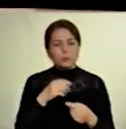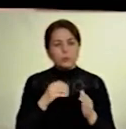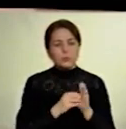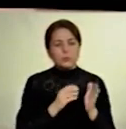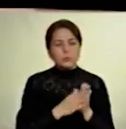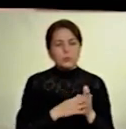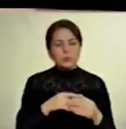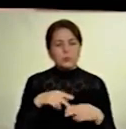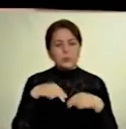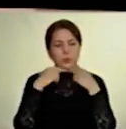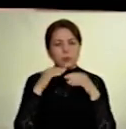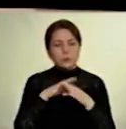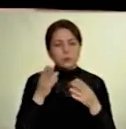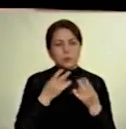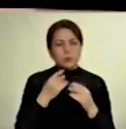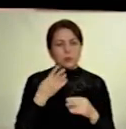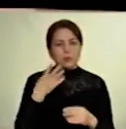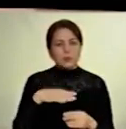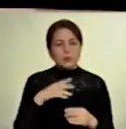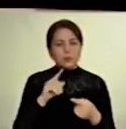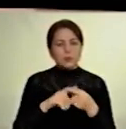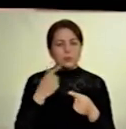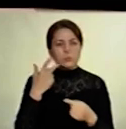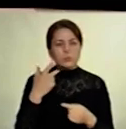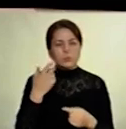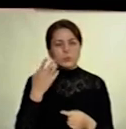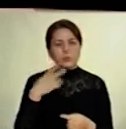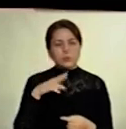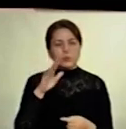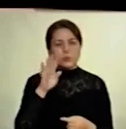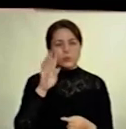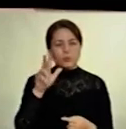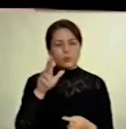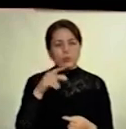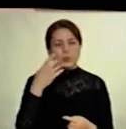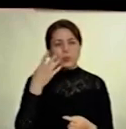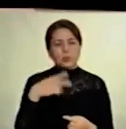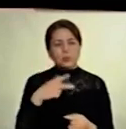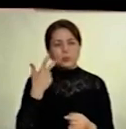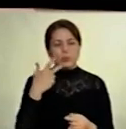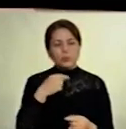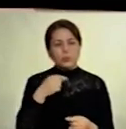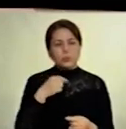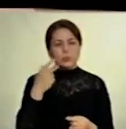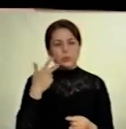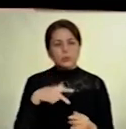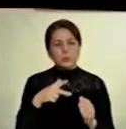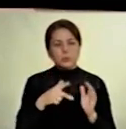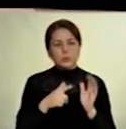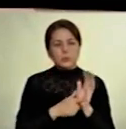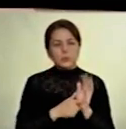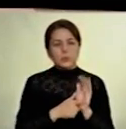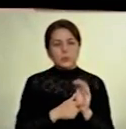berishimiz kerak. 40 ga 3 ni qo'shsak 43, 40 dan 3 ni ayirsak 37. Demak, 37 bilan 43